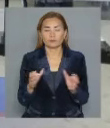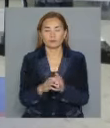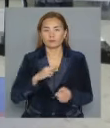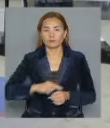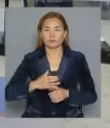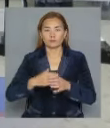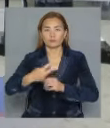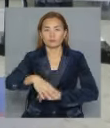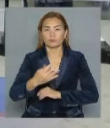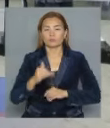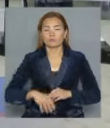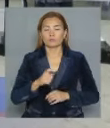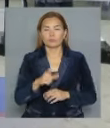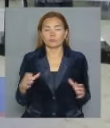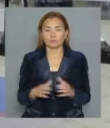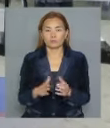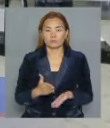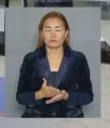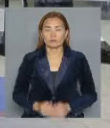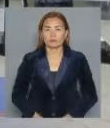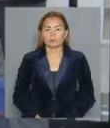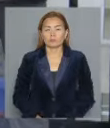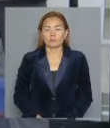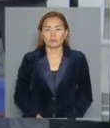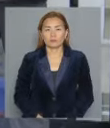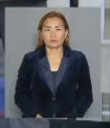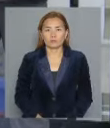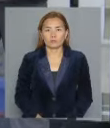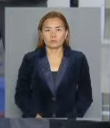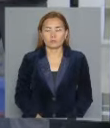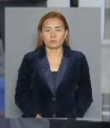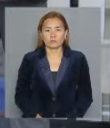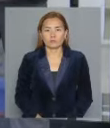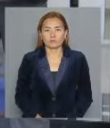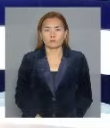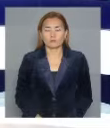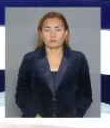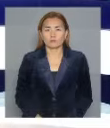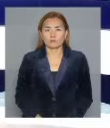ұйымы, 24 мың мүшесі бар. Гауһар Нұрлыбекқызы, Әлихан Таңатов, жаңалық қызметі.